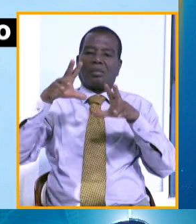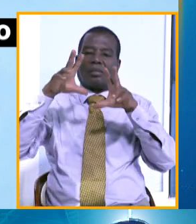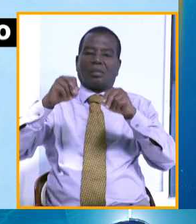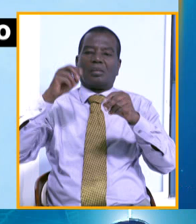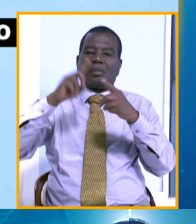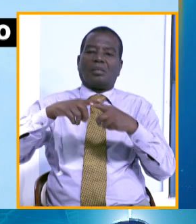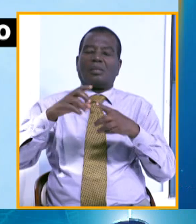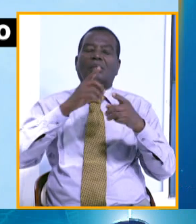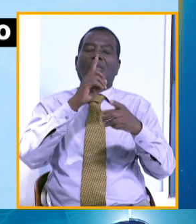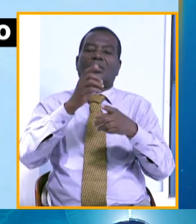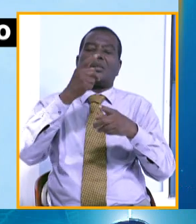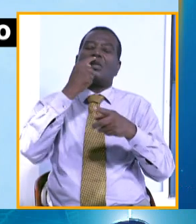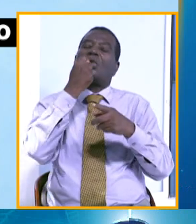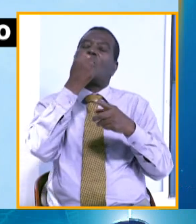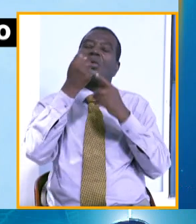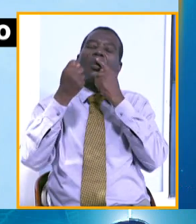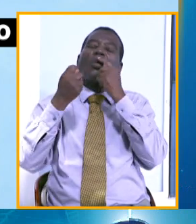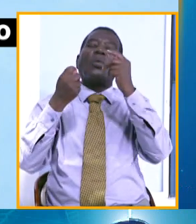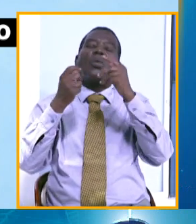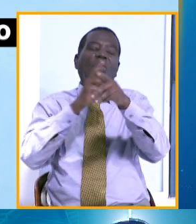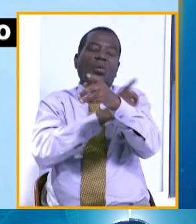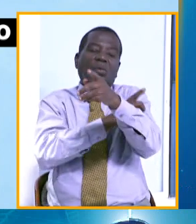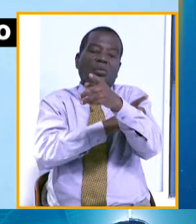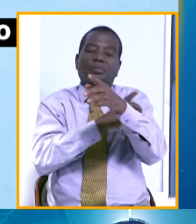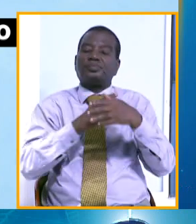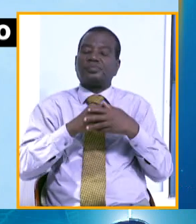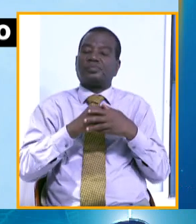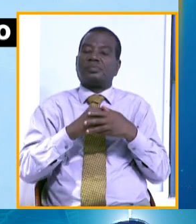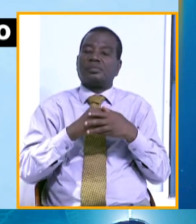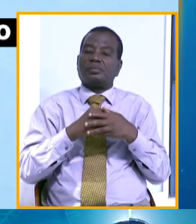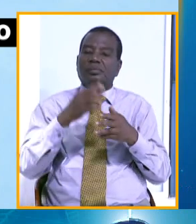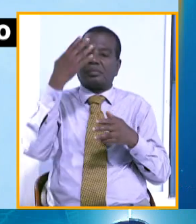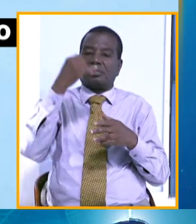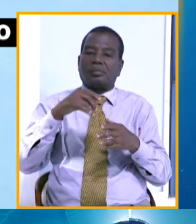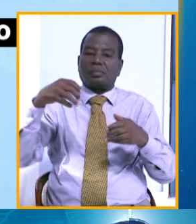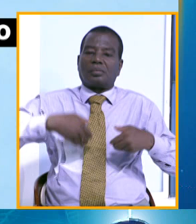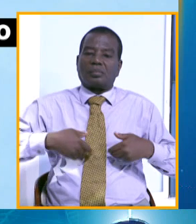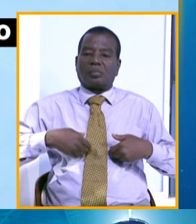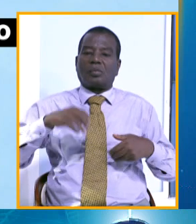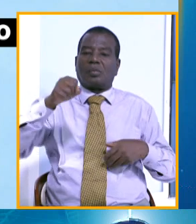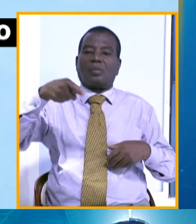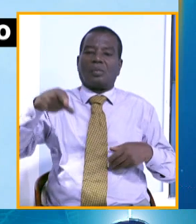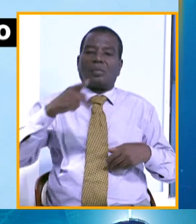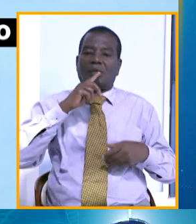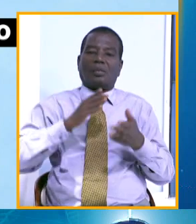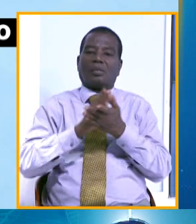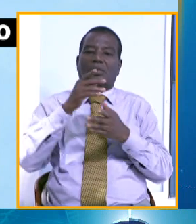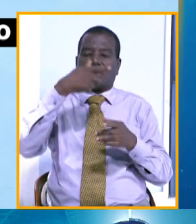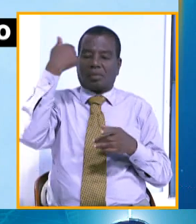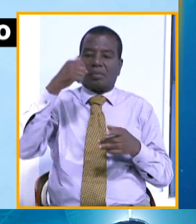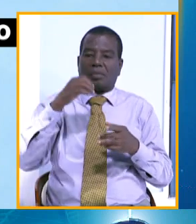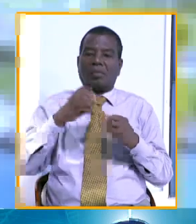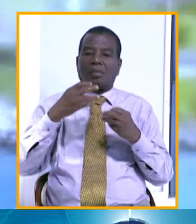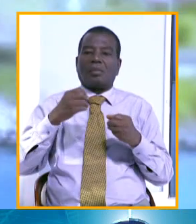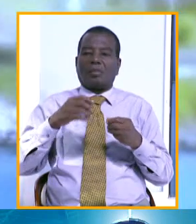drogue. Alors pourquoi la jeunesse de San Pedro comme cible de cette campagne de sensibilisation? Eh bien parce que plusieurs